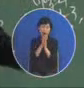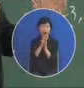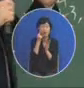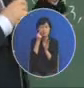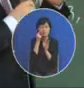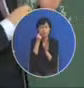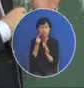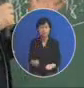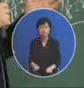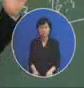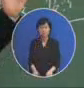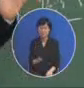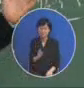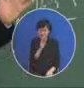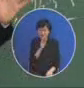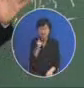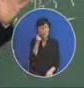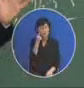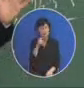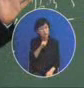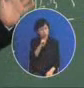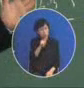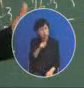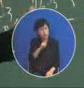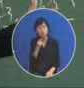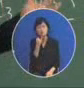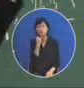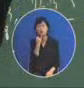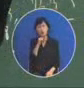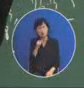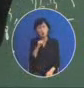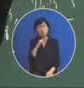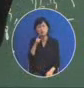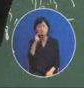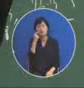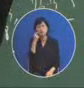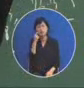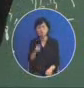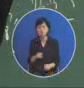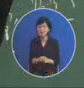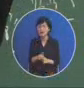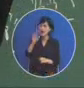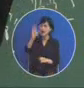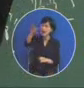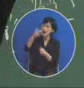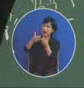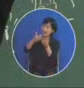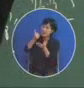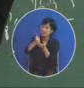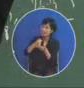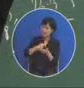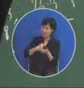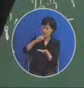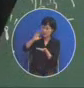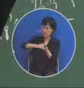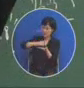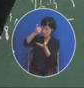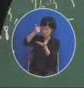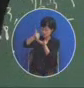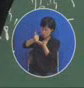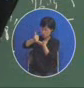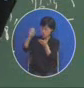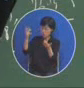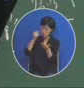5 to 10 minutes a day. 진짜로 하루에 5분, 10분만. Really, just 5 to 10 minutes. 하나님 나에게 그리스도로 말미암아